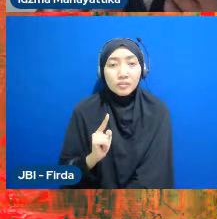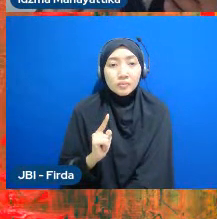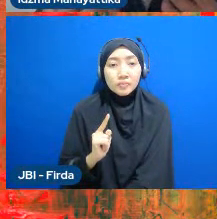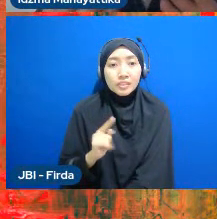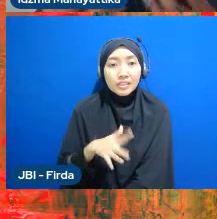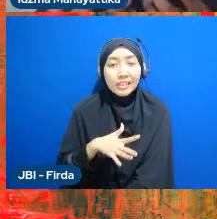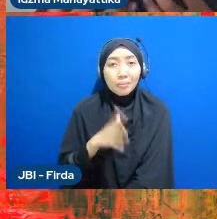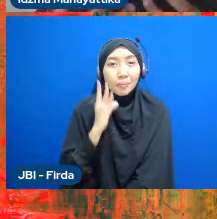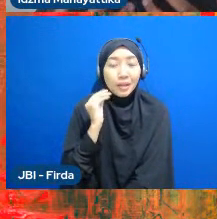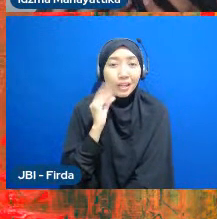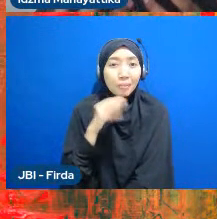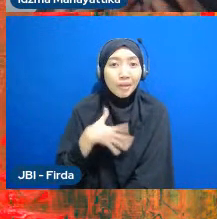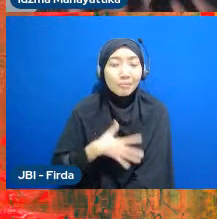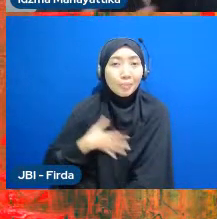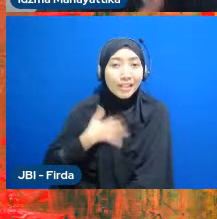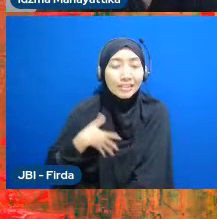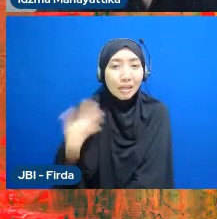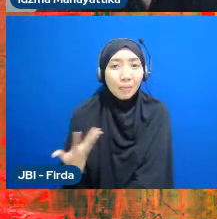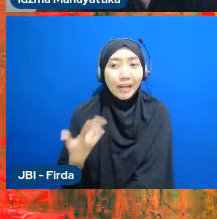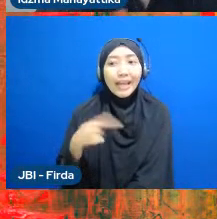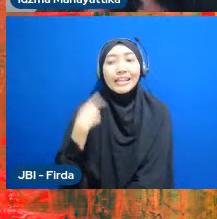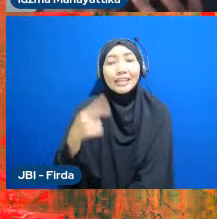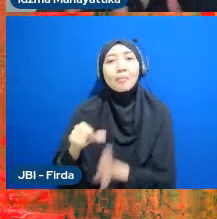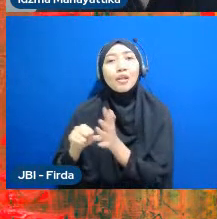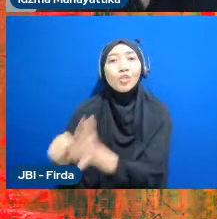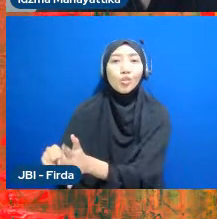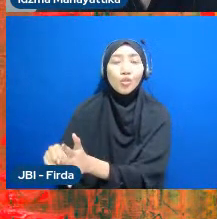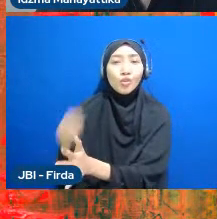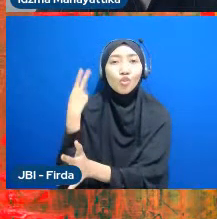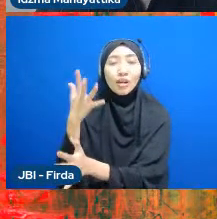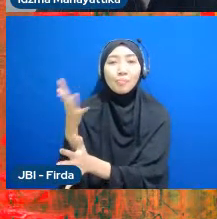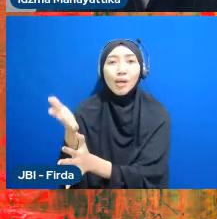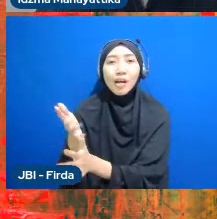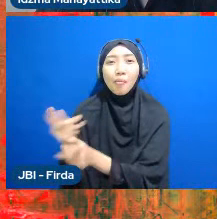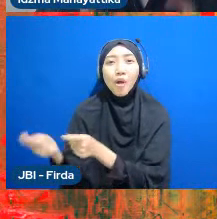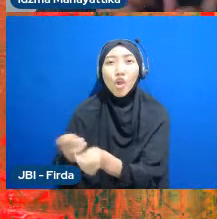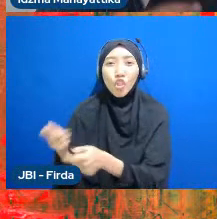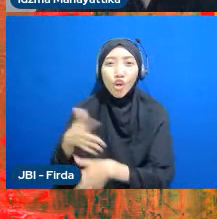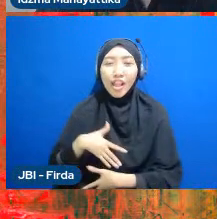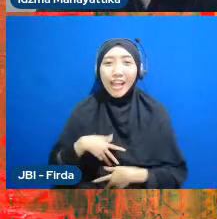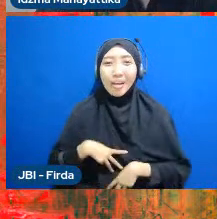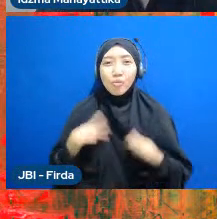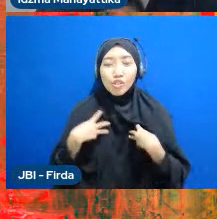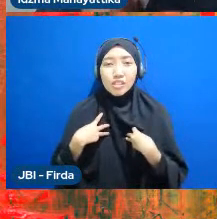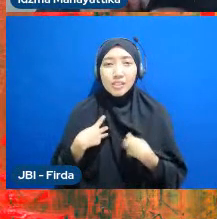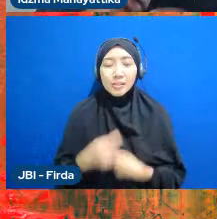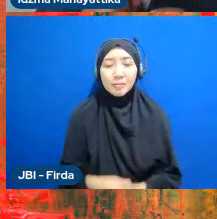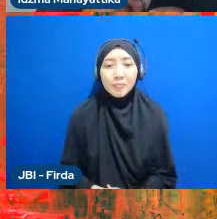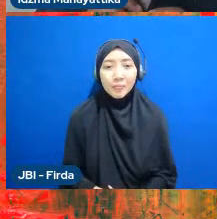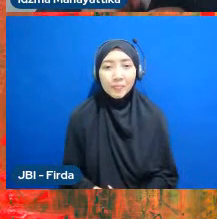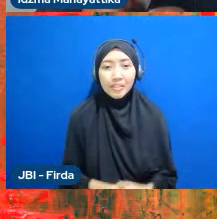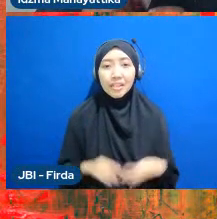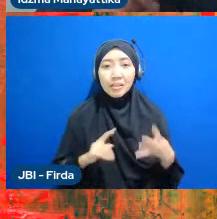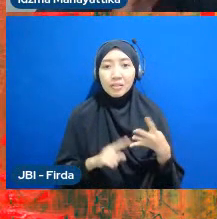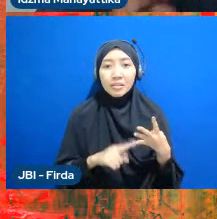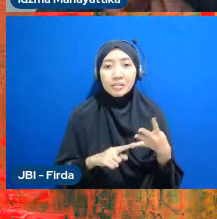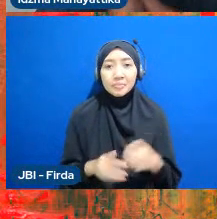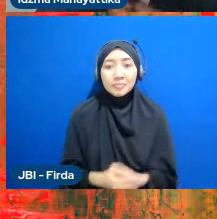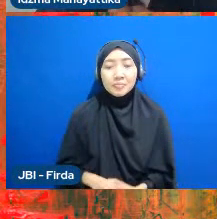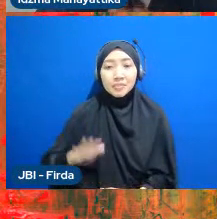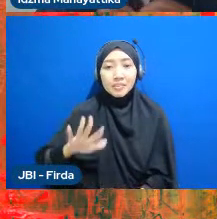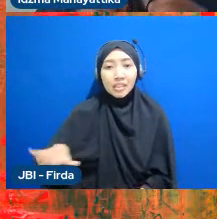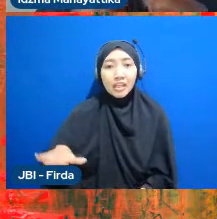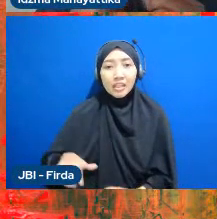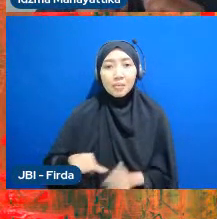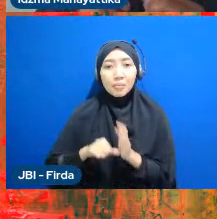alami, baru kemudian kita bantu dia untuk mengelola emosinya. Lalu kemudian satu lagi nih, membantu anak menanam emosi, terutama anak